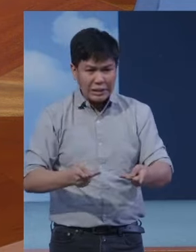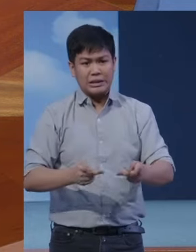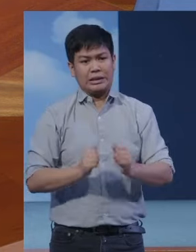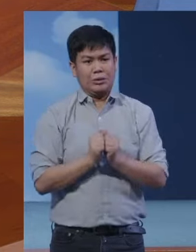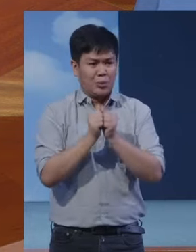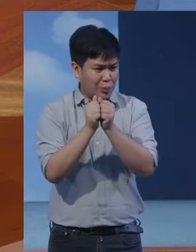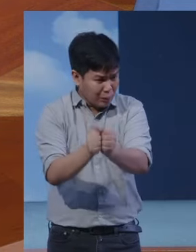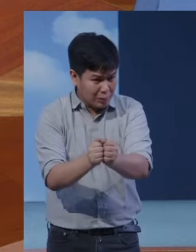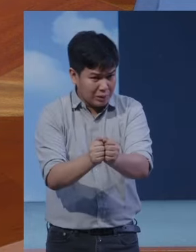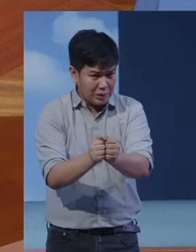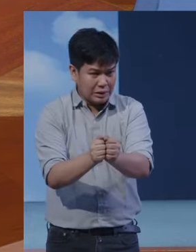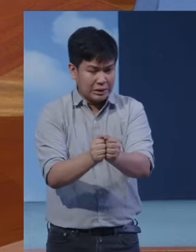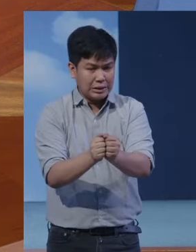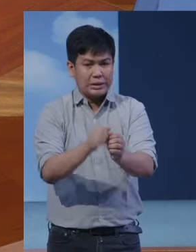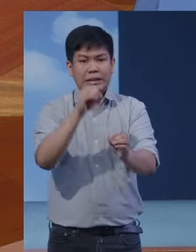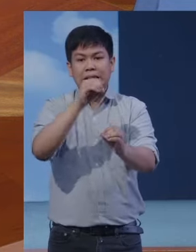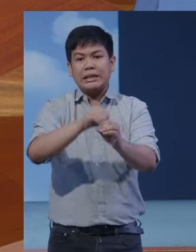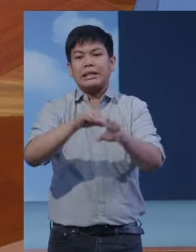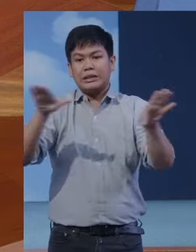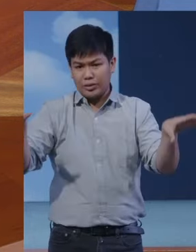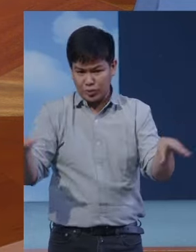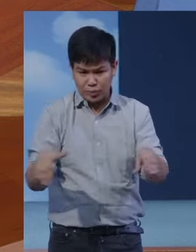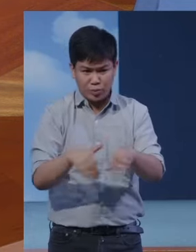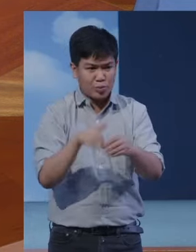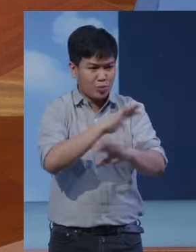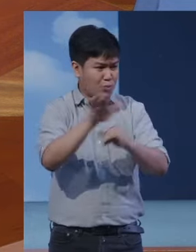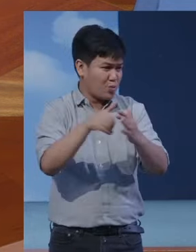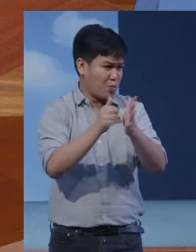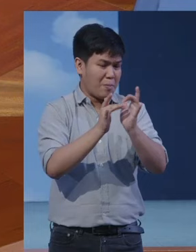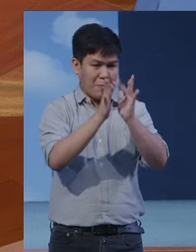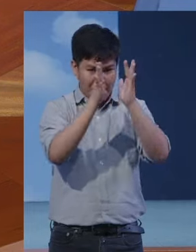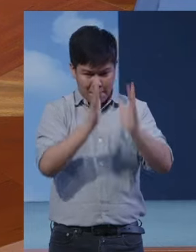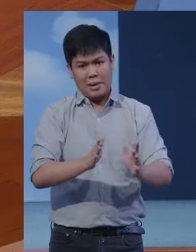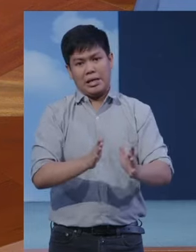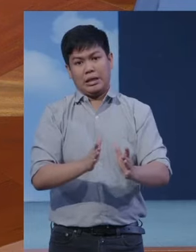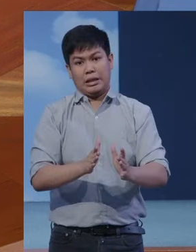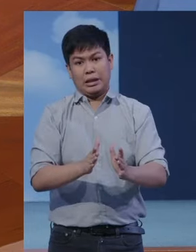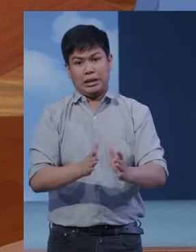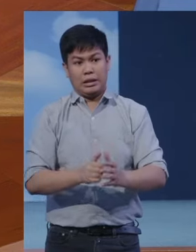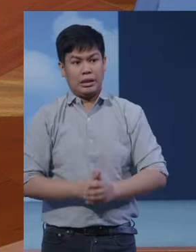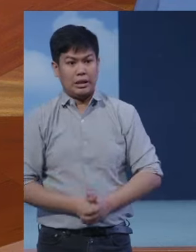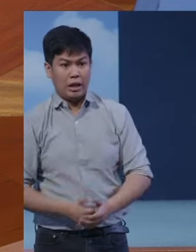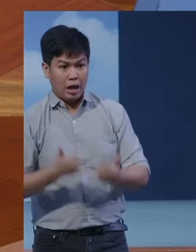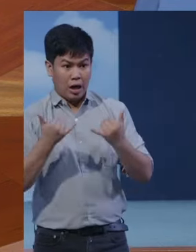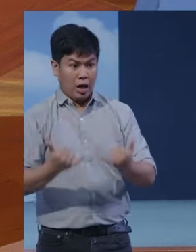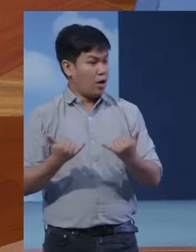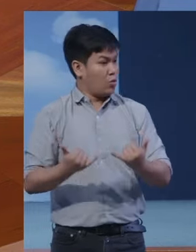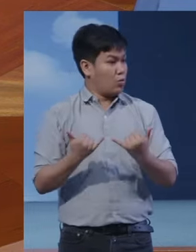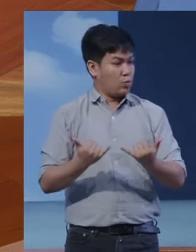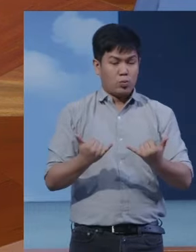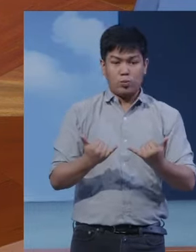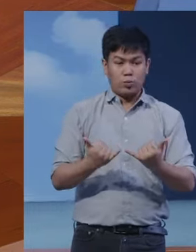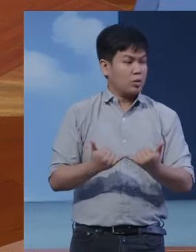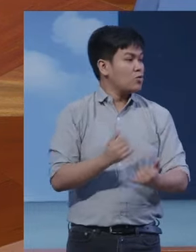na sa kasal ng mga mananampalataya ito sa kasal ng kanyang mga chosen people sabi